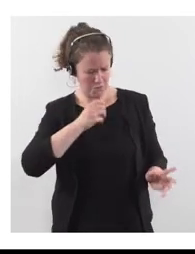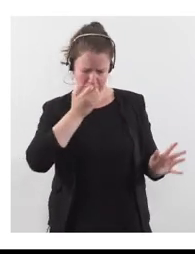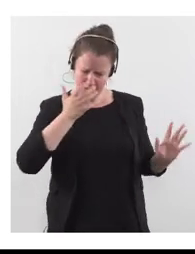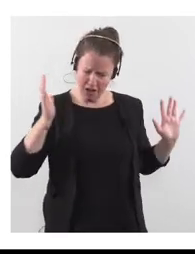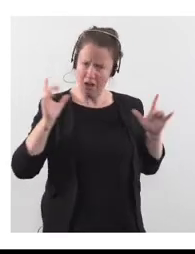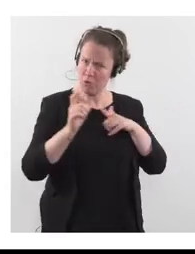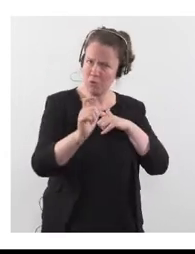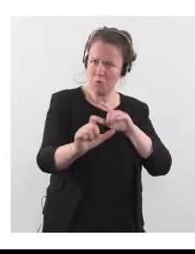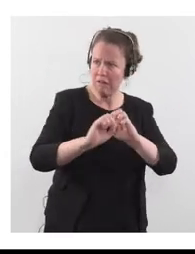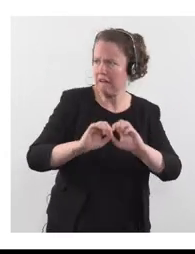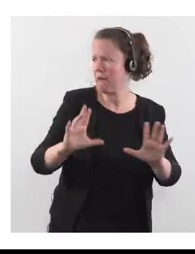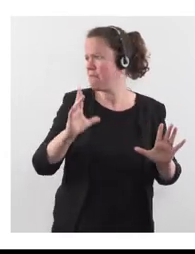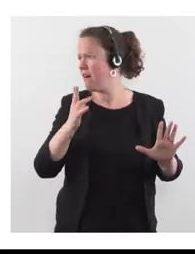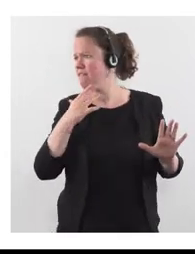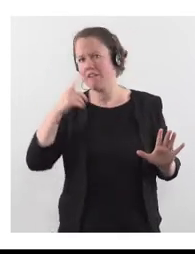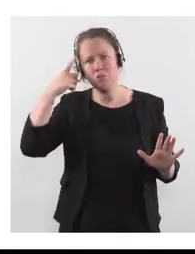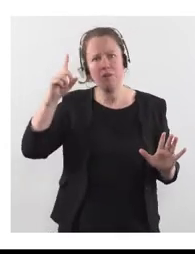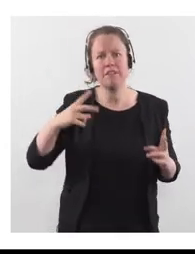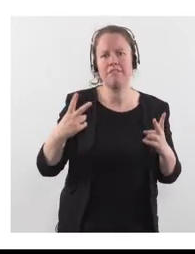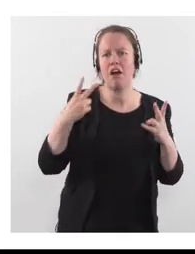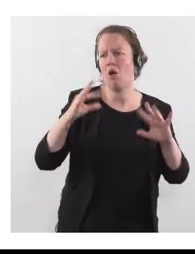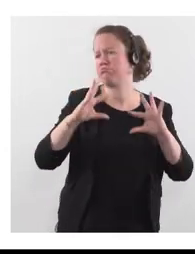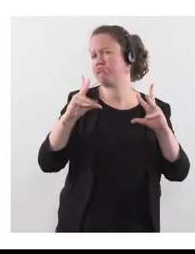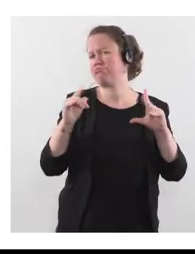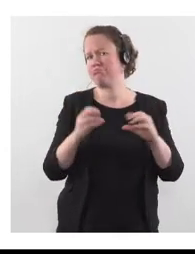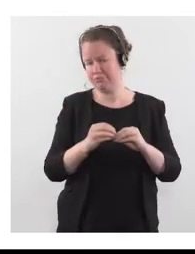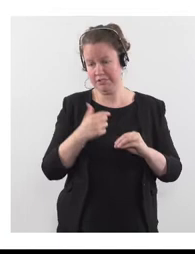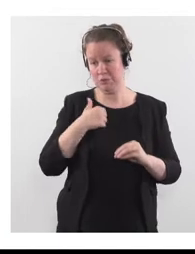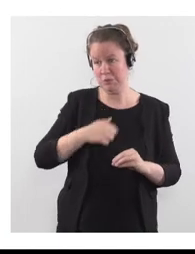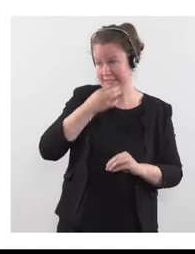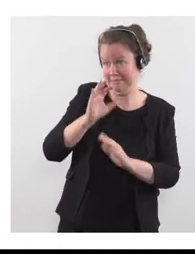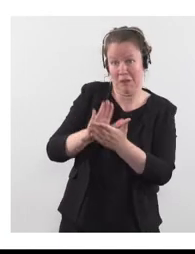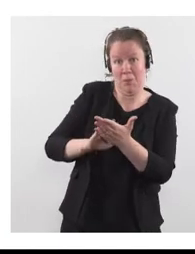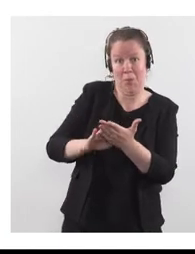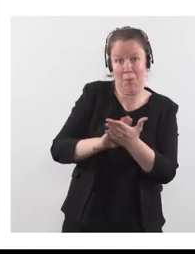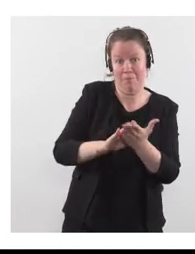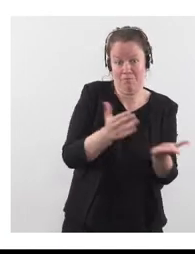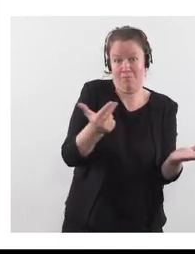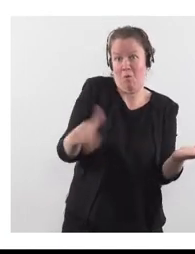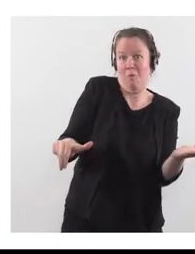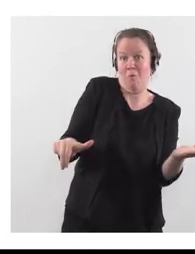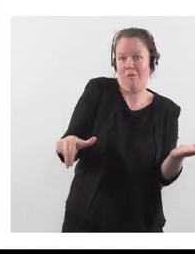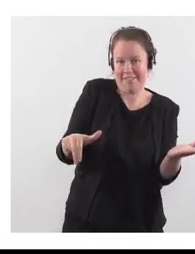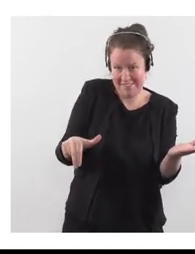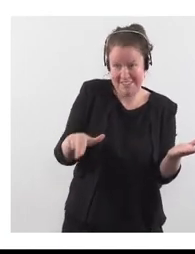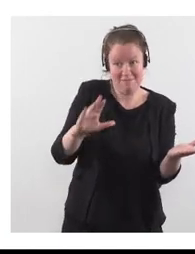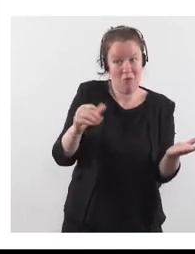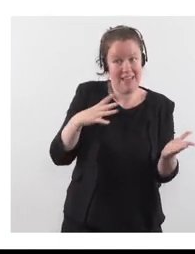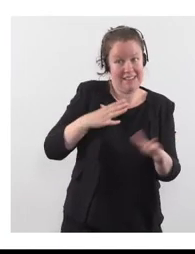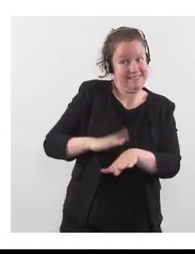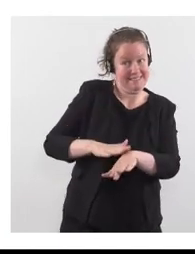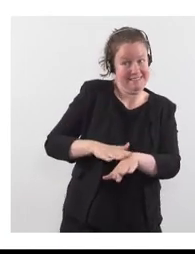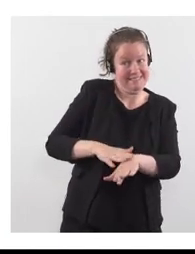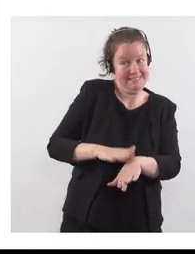règles de l'art. Et nous leur avons dit non, ce n'est pas le cas. Et voilà pourquoi vous